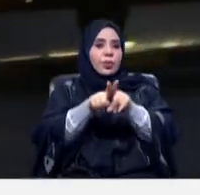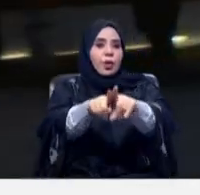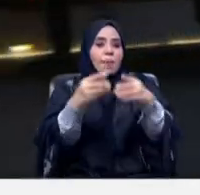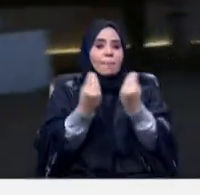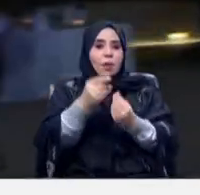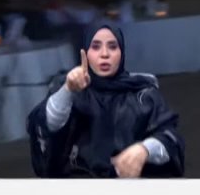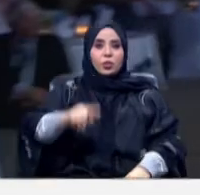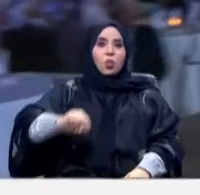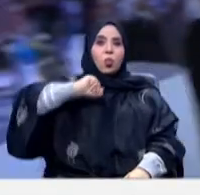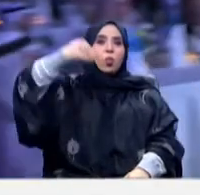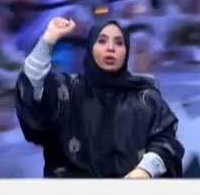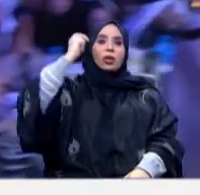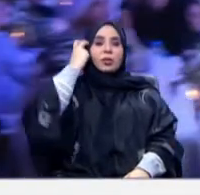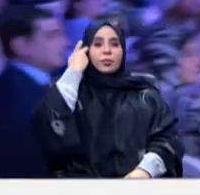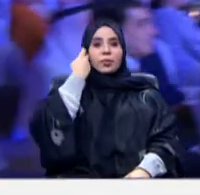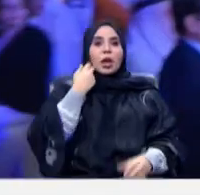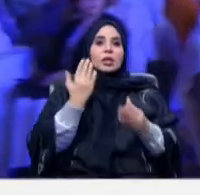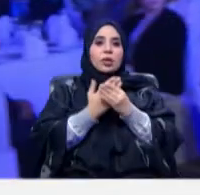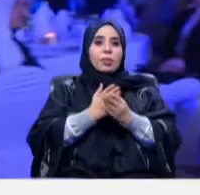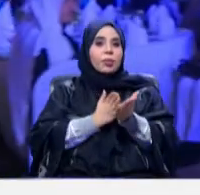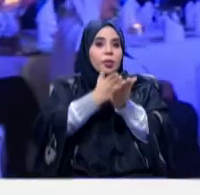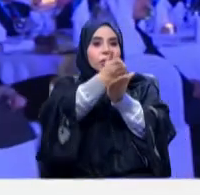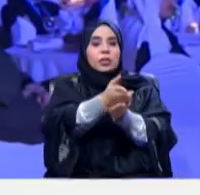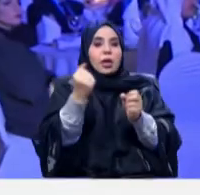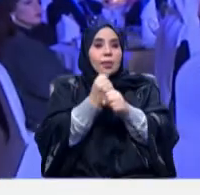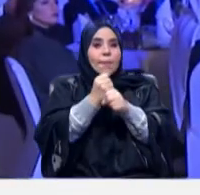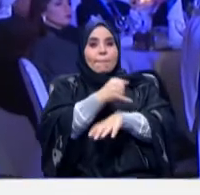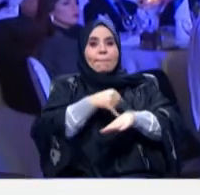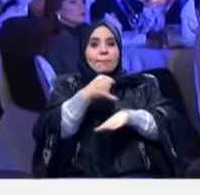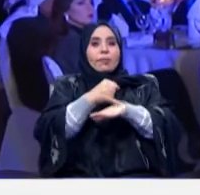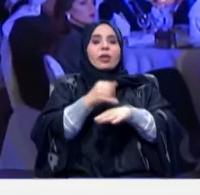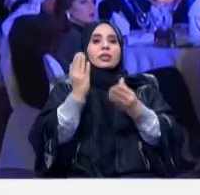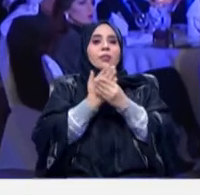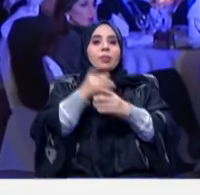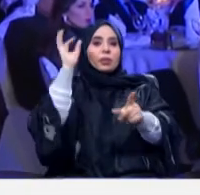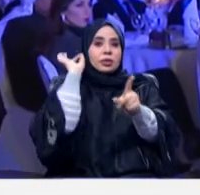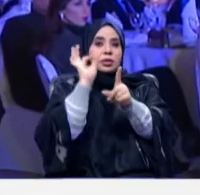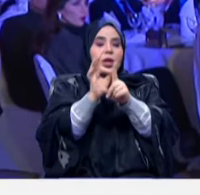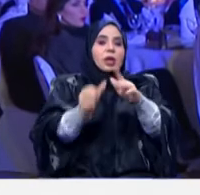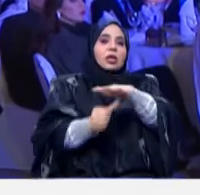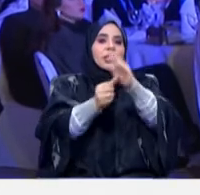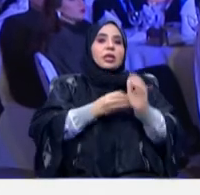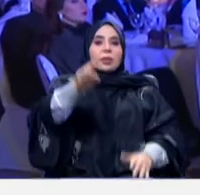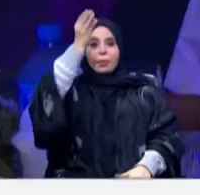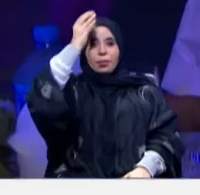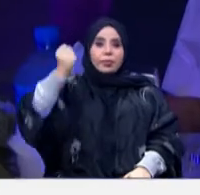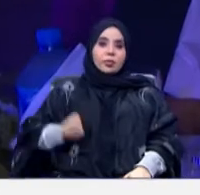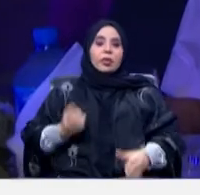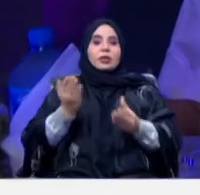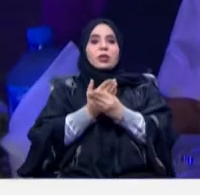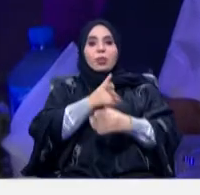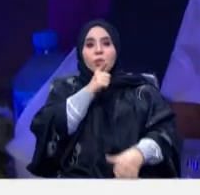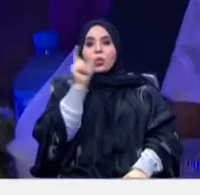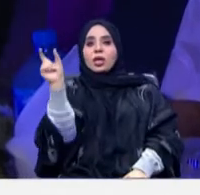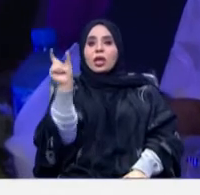لأيامنا الوطنية، حيث بدأت معه مسيرة عمل المركز نحو تحقيق رؤية جلالة العاهل التي استلهمت من كلمته السامية